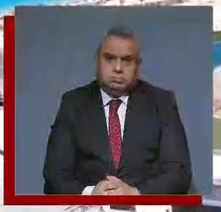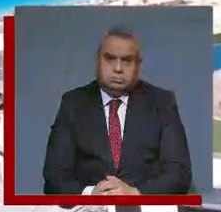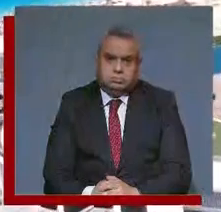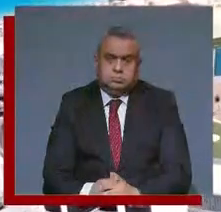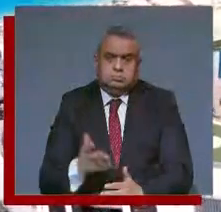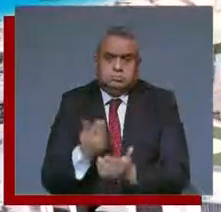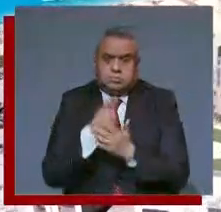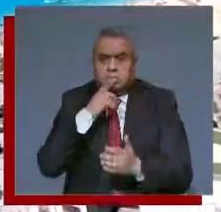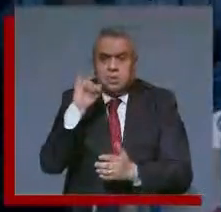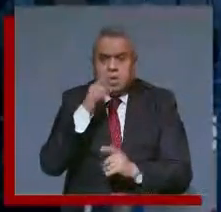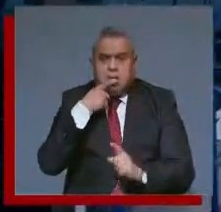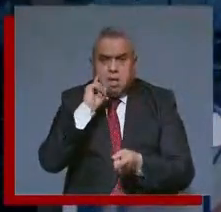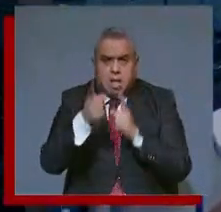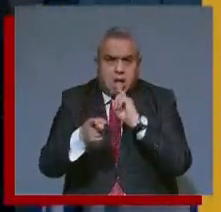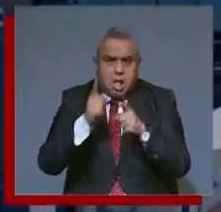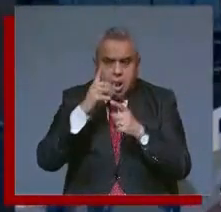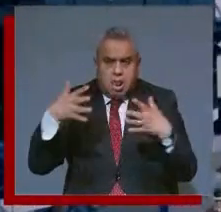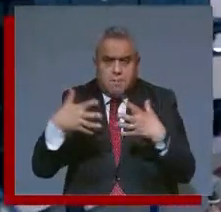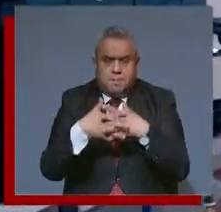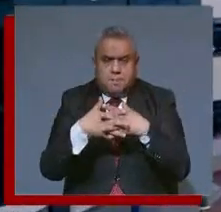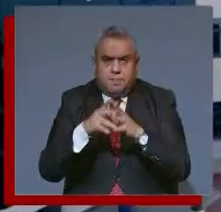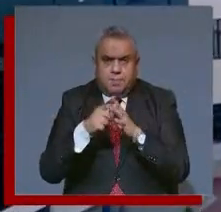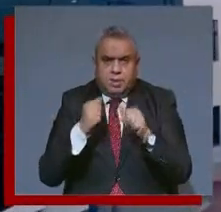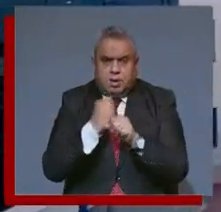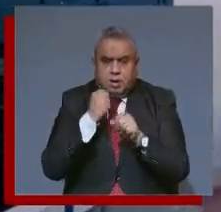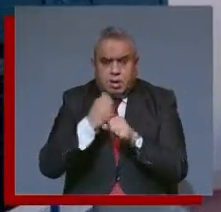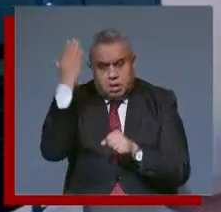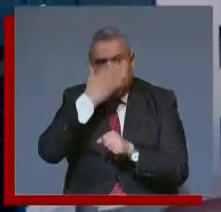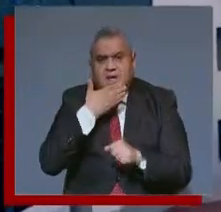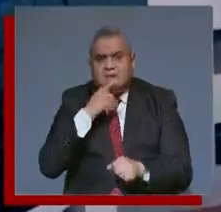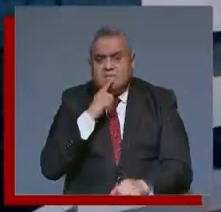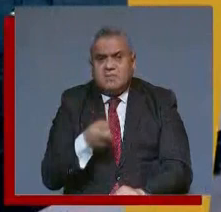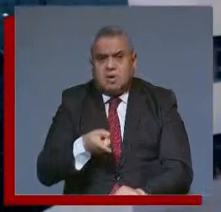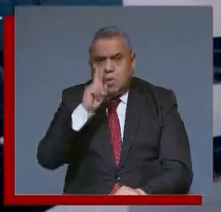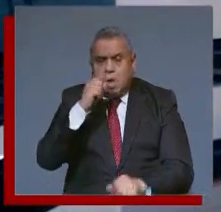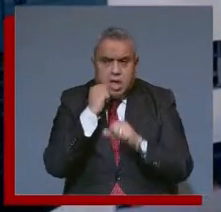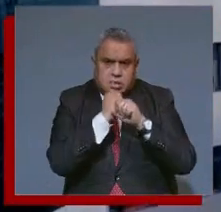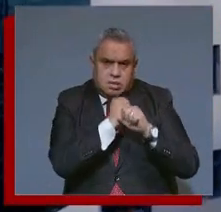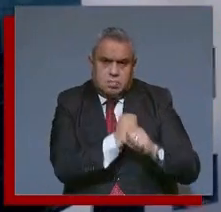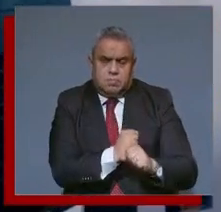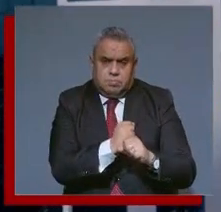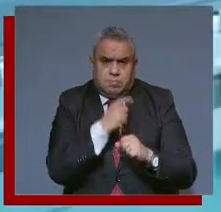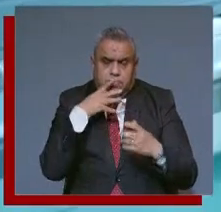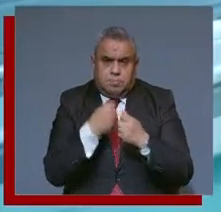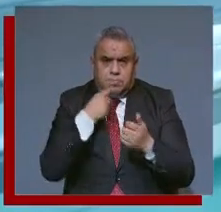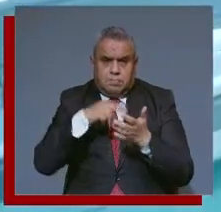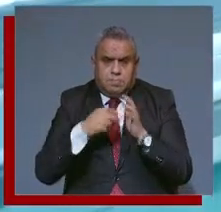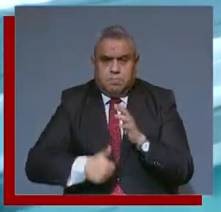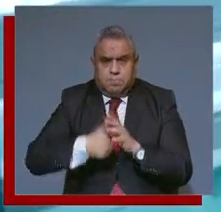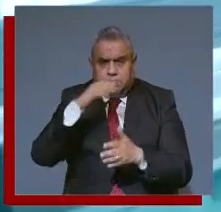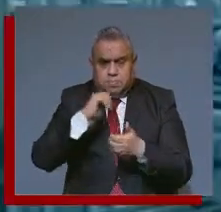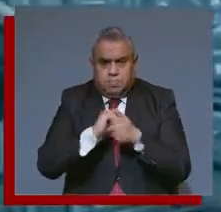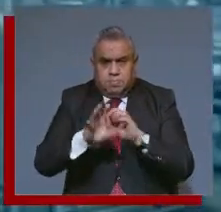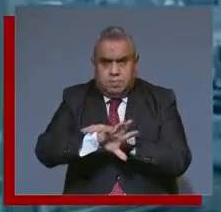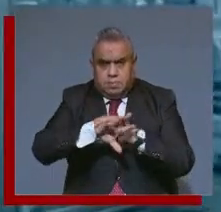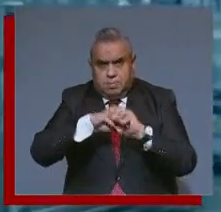الأمر الذي استلزم وجود منصة أعمال إفريقية موحدة ومستدامة تكون بمثابة الأمل في تغيير